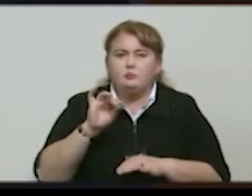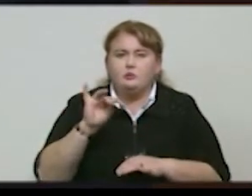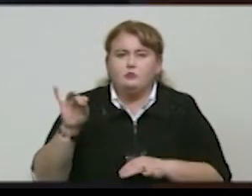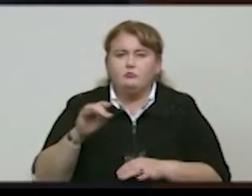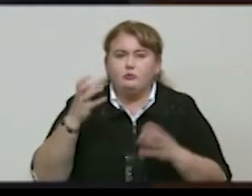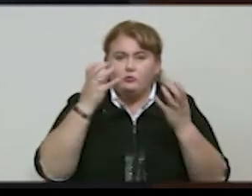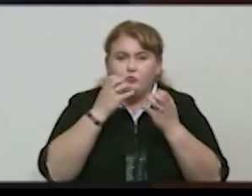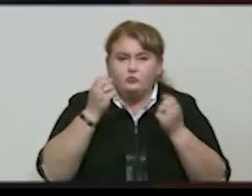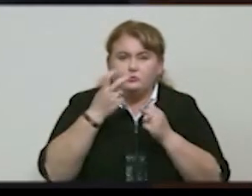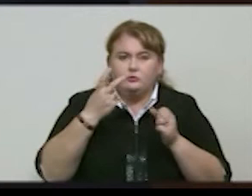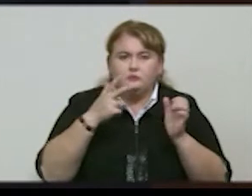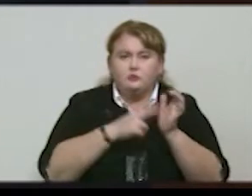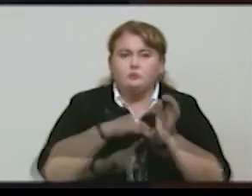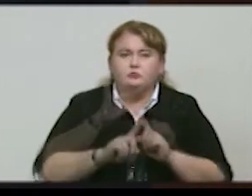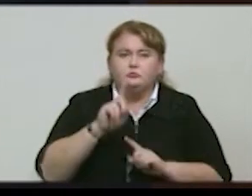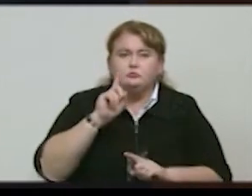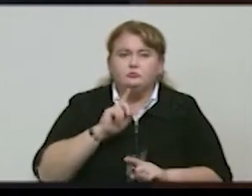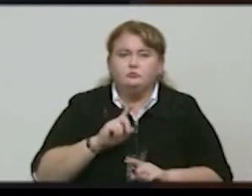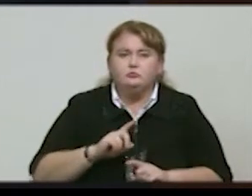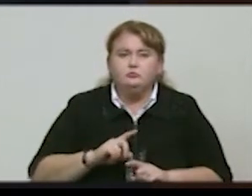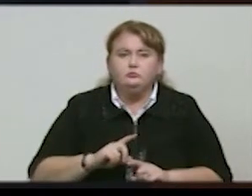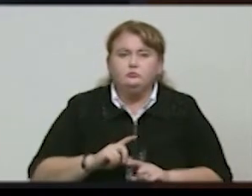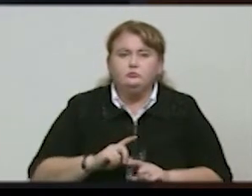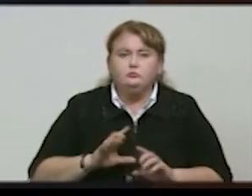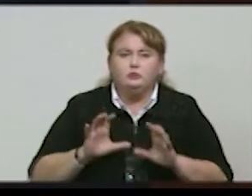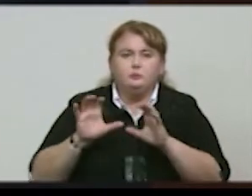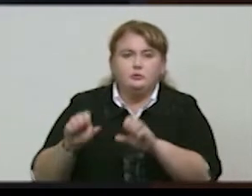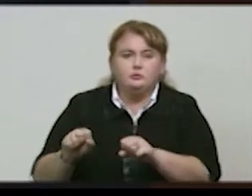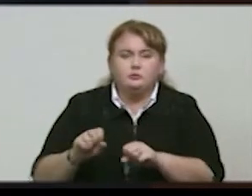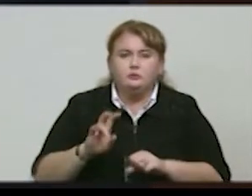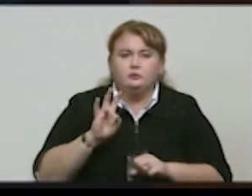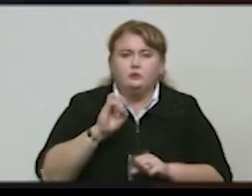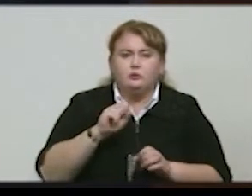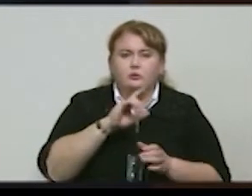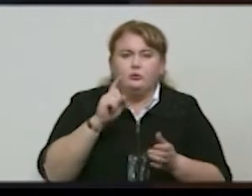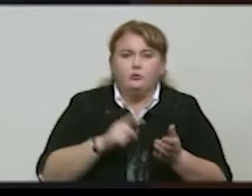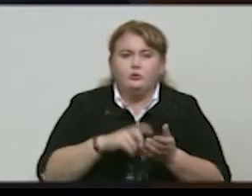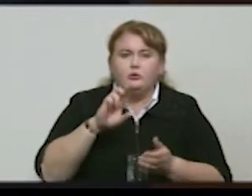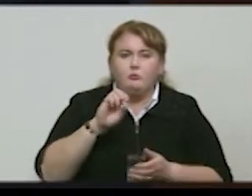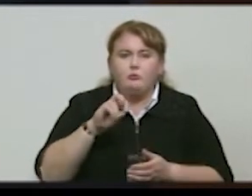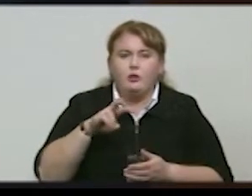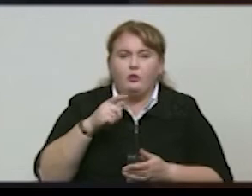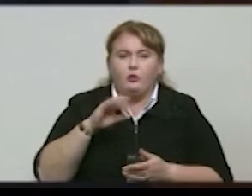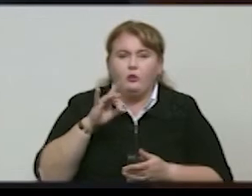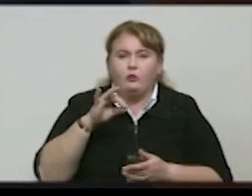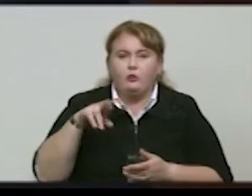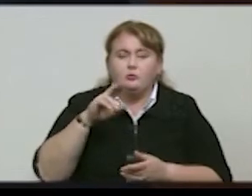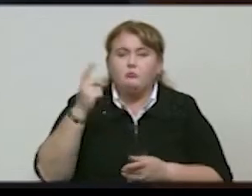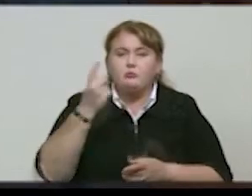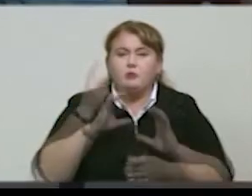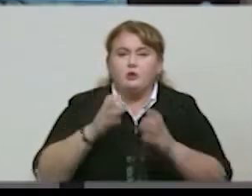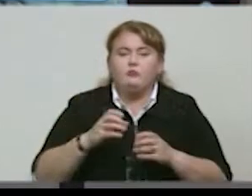в ночь с 28 июня началось нападение на город Белгород. Первая мировая